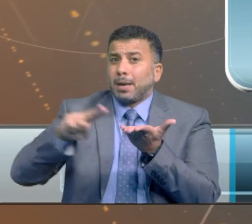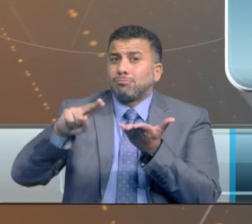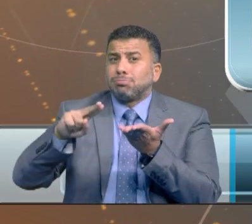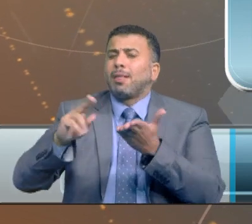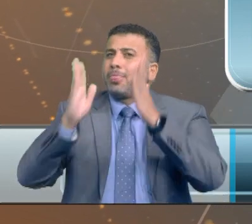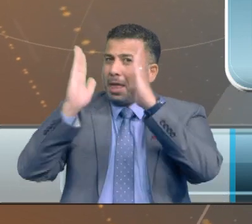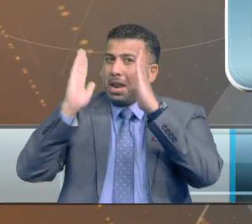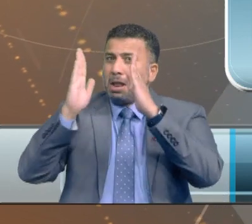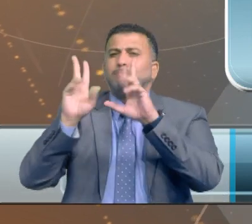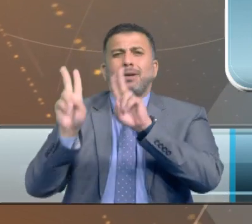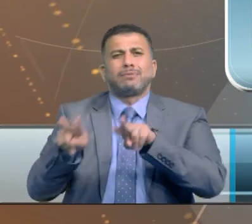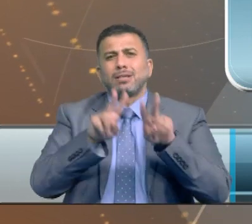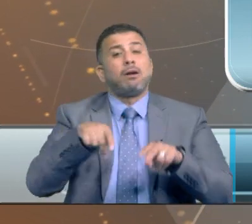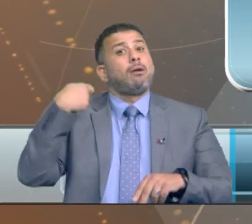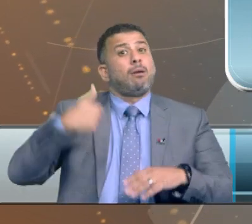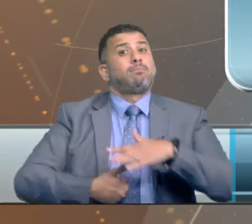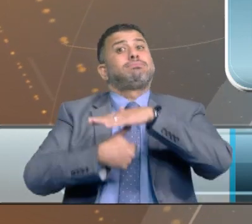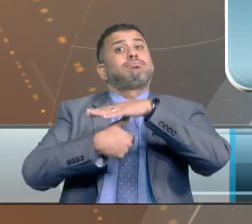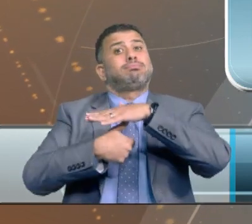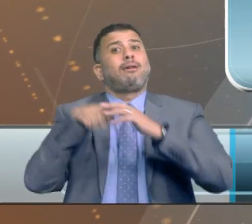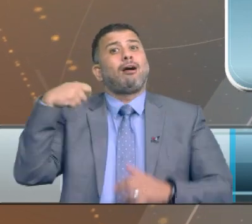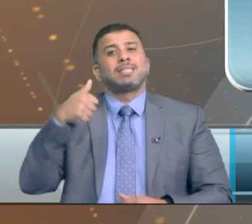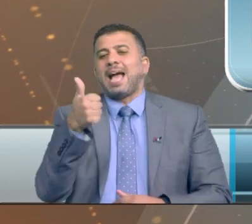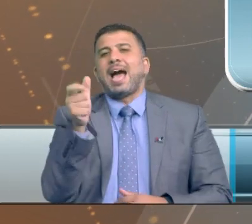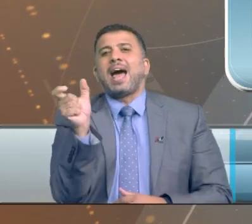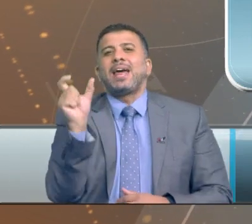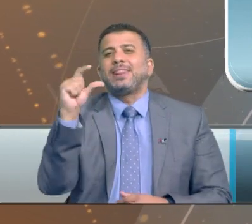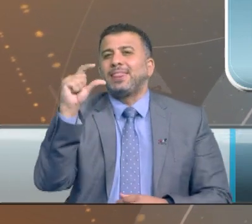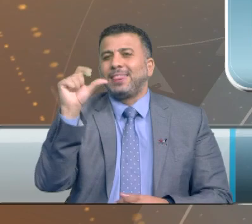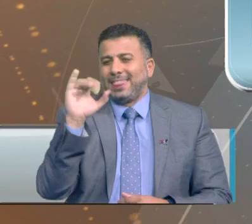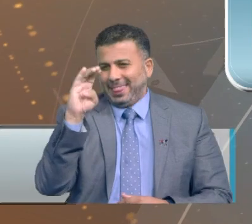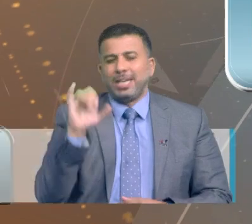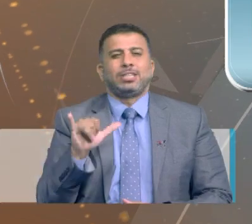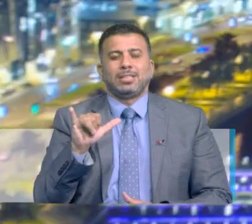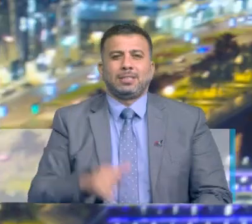برقيتي تهنئه مماثلتين الى فخامه الرئيس انجي